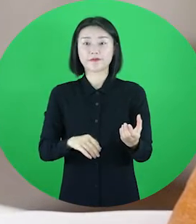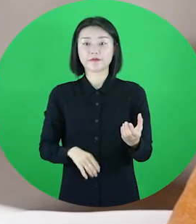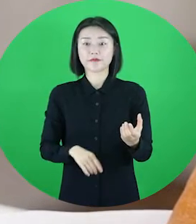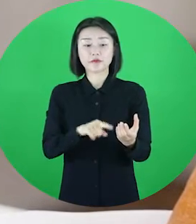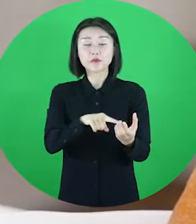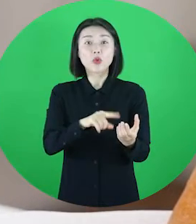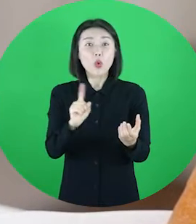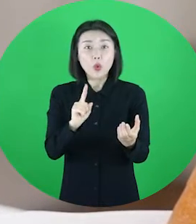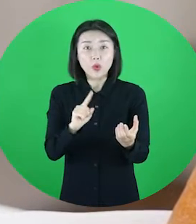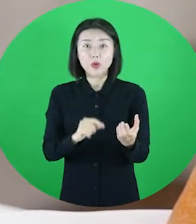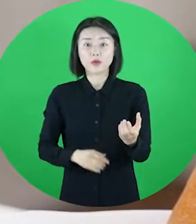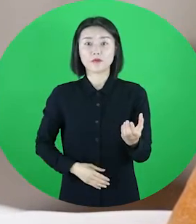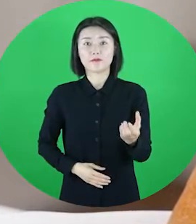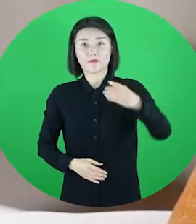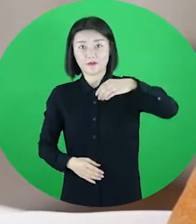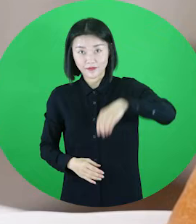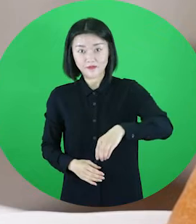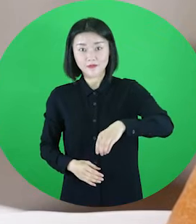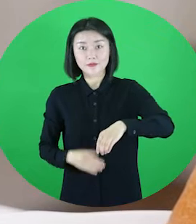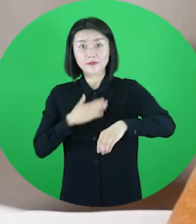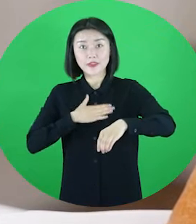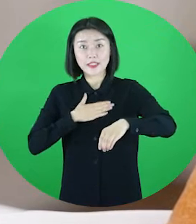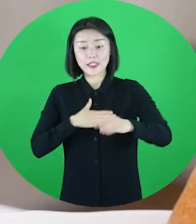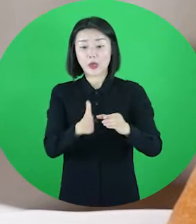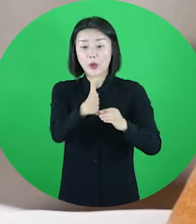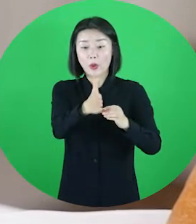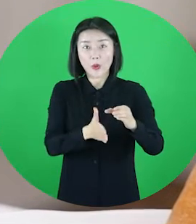바닥으로 가게 둘 거예요.